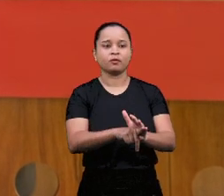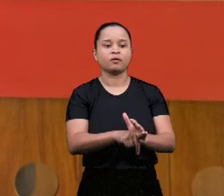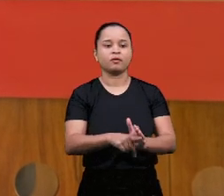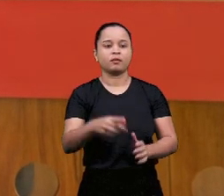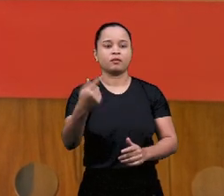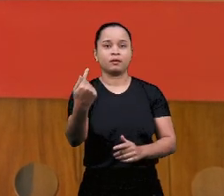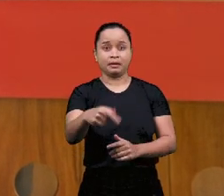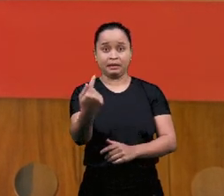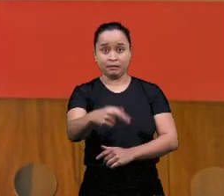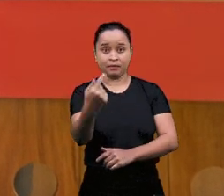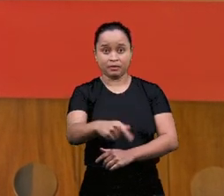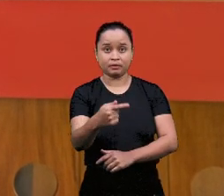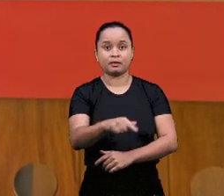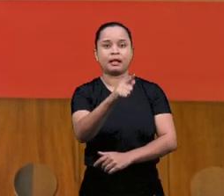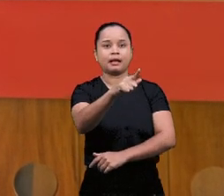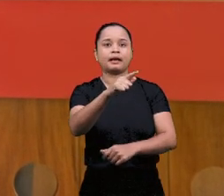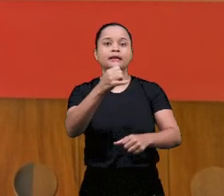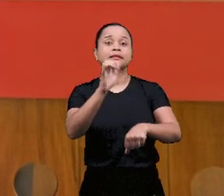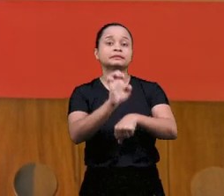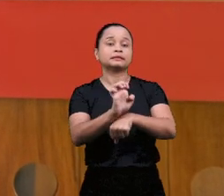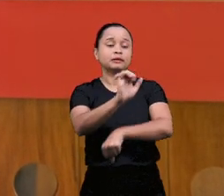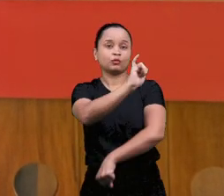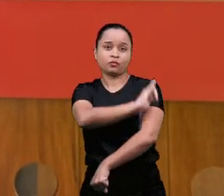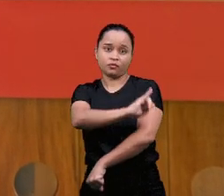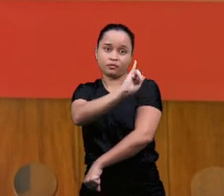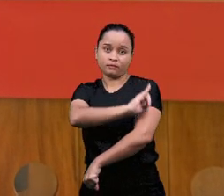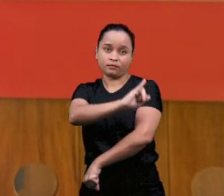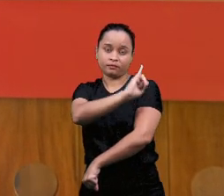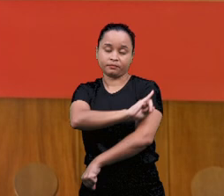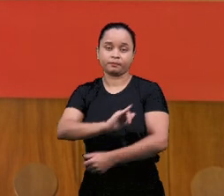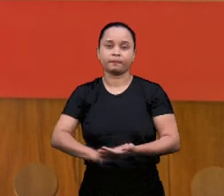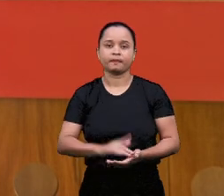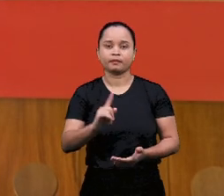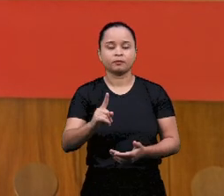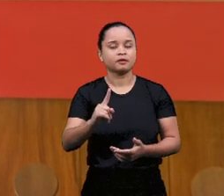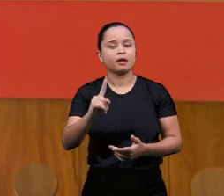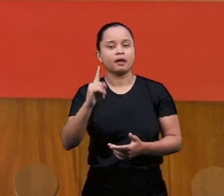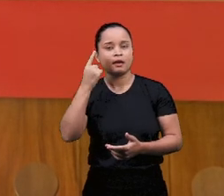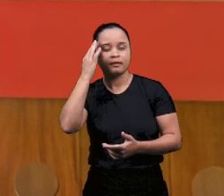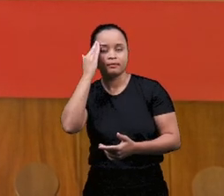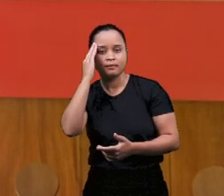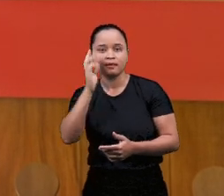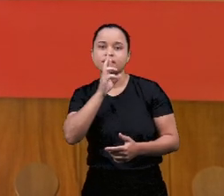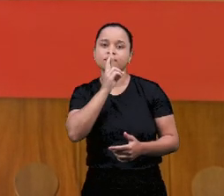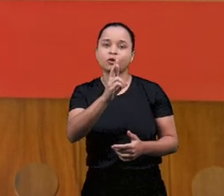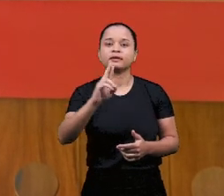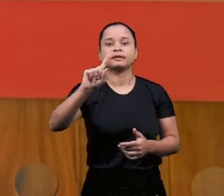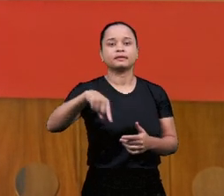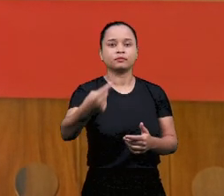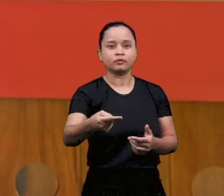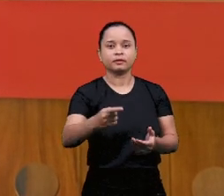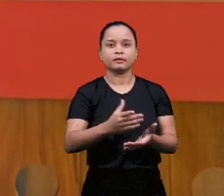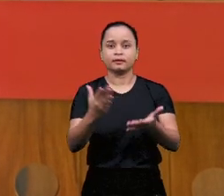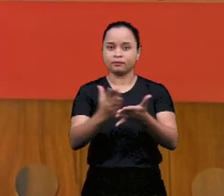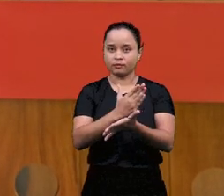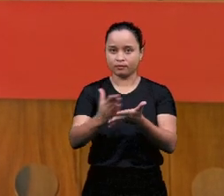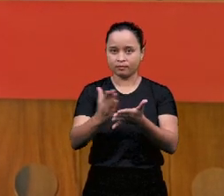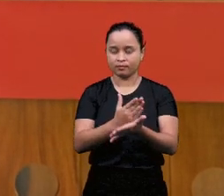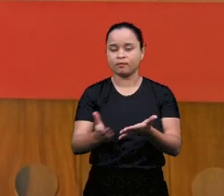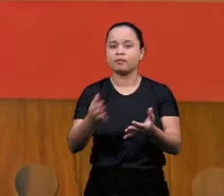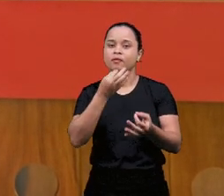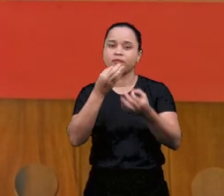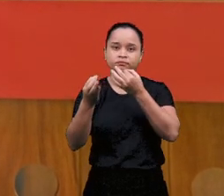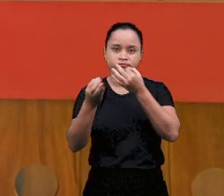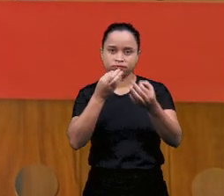l'état de Rio de Janeiro, Brésil. Nous avons ces 3 vidéos afin que vous ayez une idée de la réponse. Et juste après, nous allons faire un commentaire. Nous